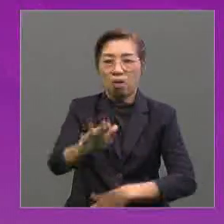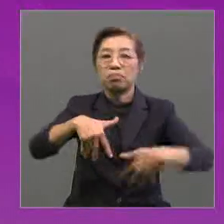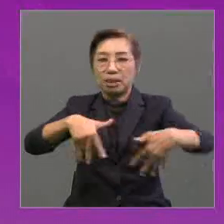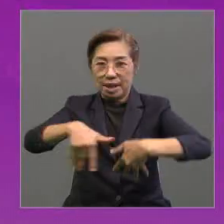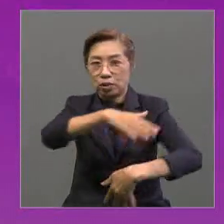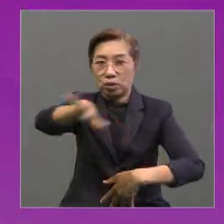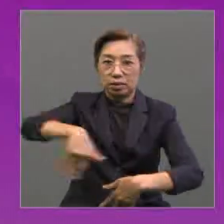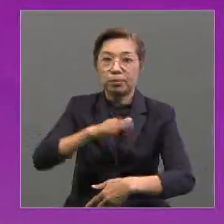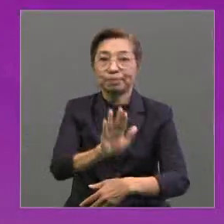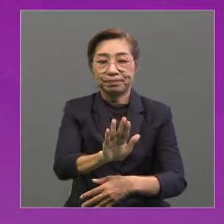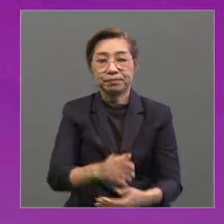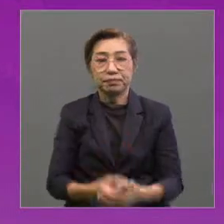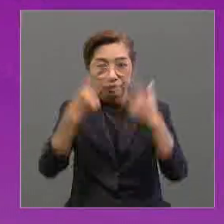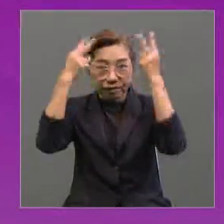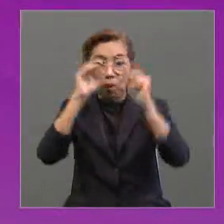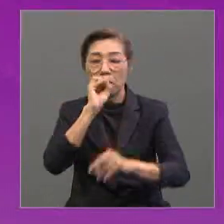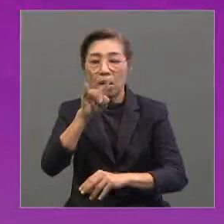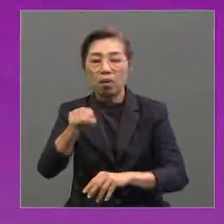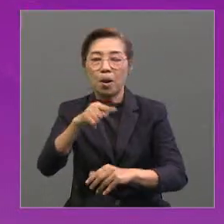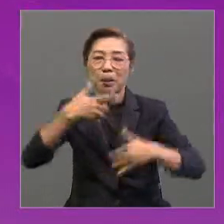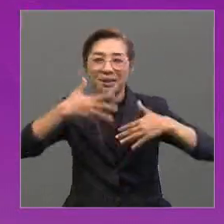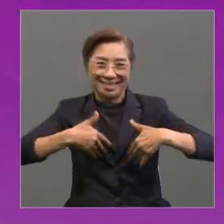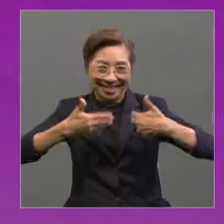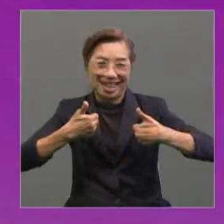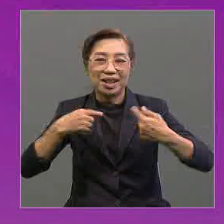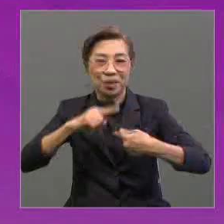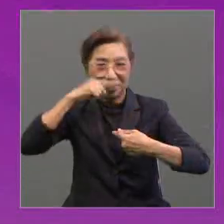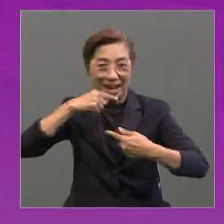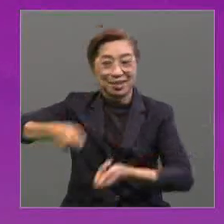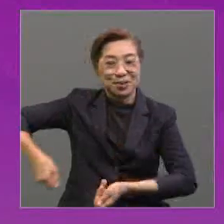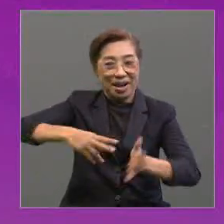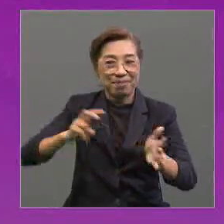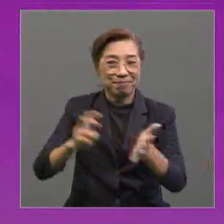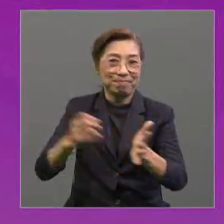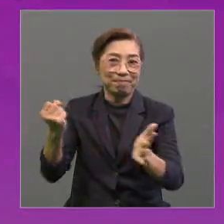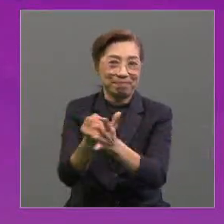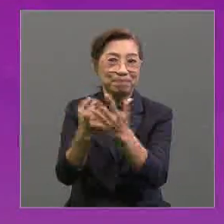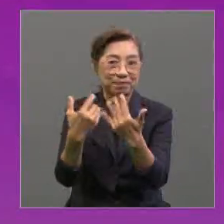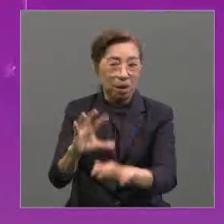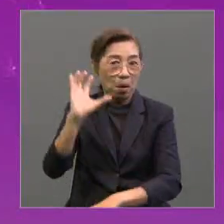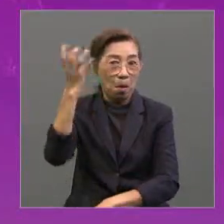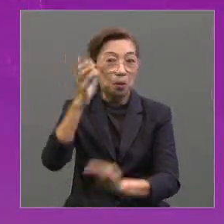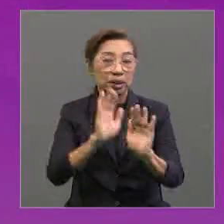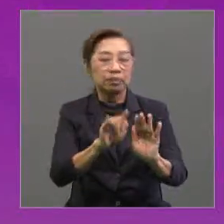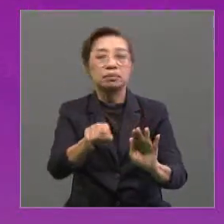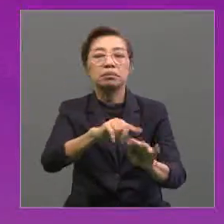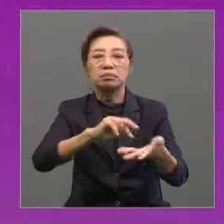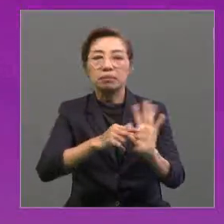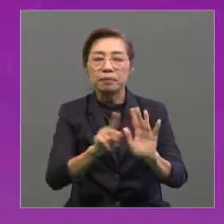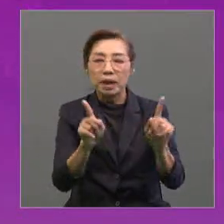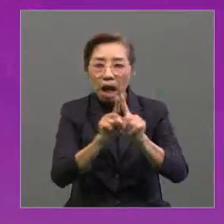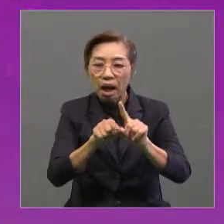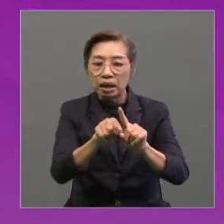ท่านนายกรัฐมนตรีเองนะคะก็บอกว่าได้ร่วมแสดงความยินดีด้วยนะคะโดยหวังว่าจะช่วยเสริมนโยบายเรื่องของ softพาเวอรจัด